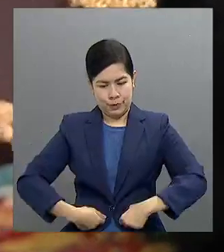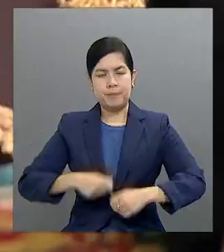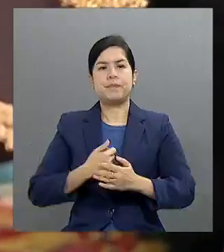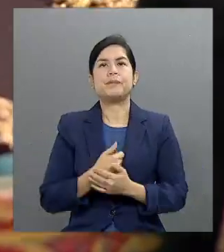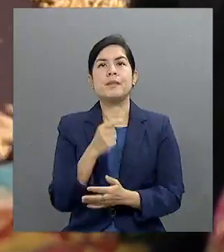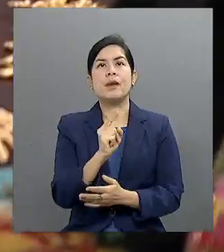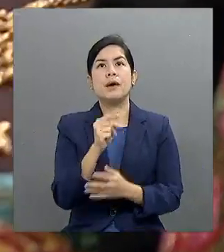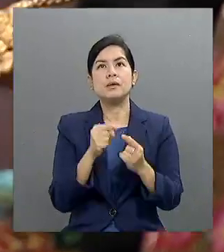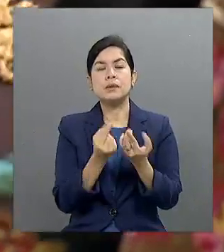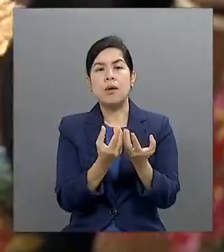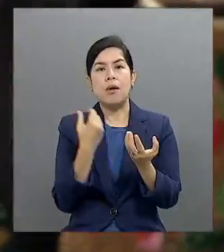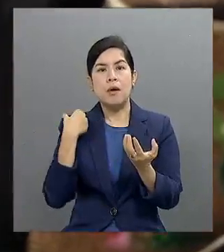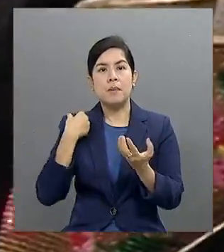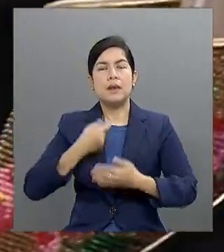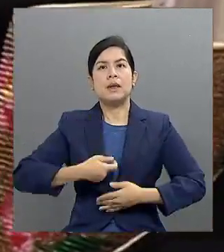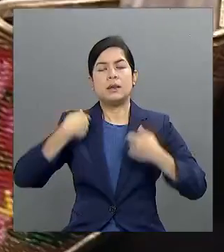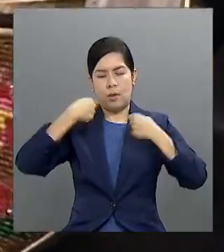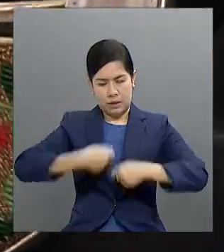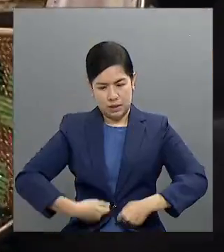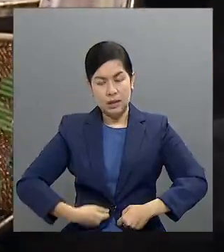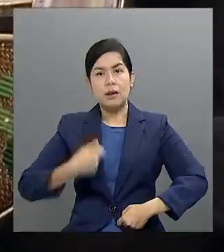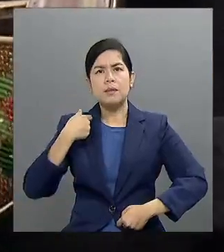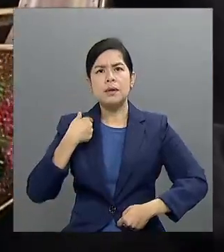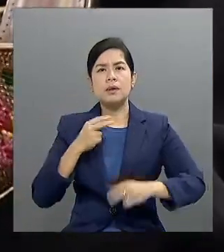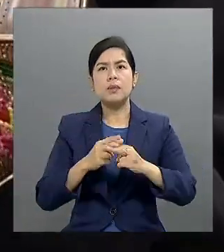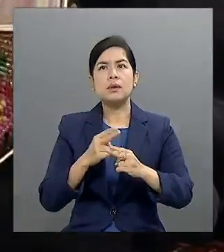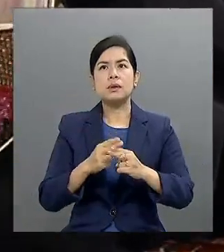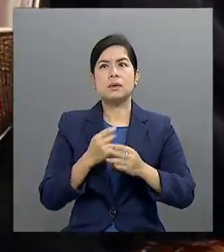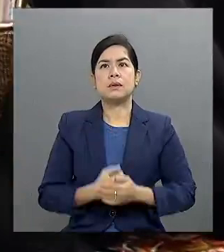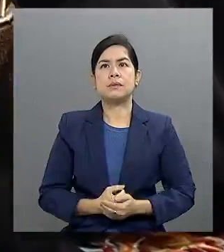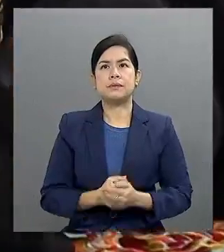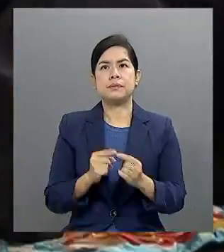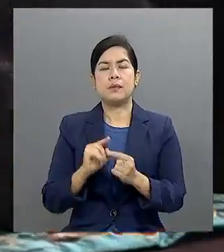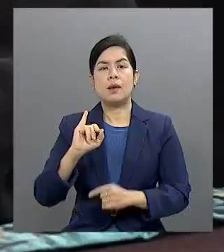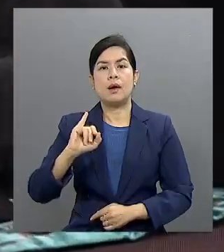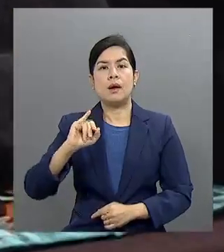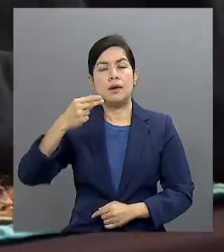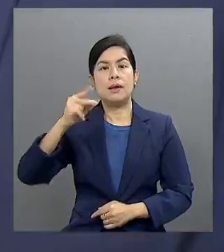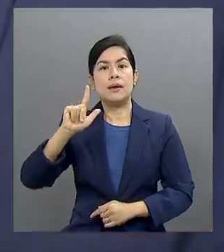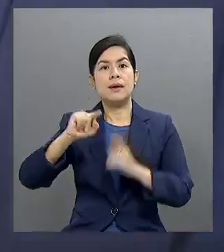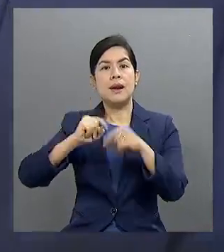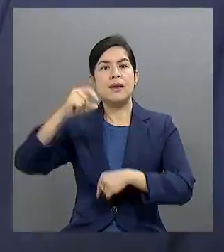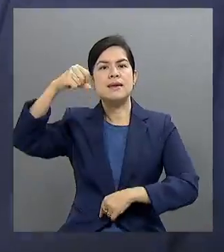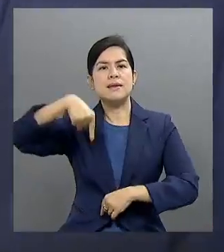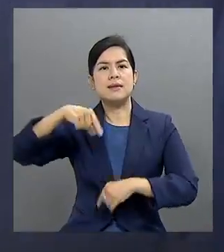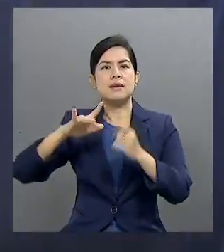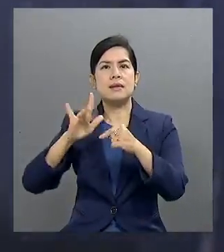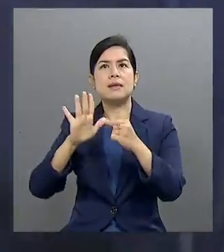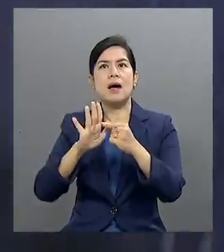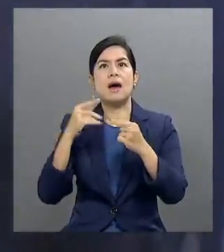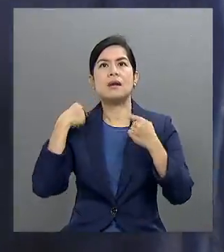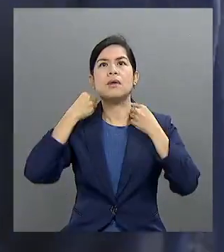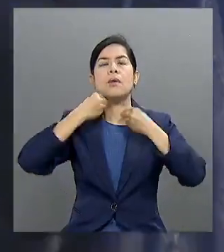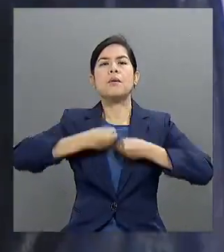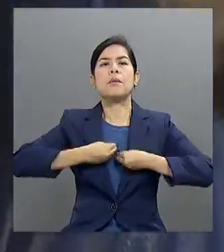ใส่เสื้อตัวใดตัวนี้ก่อนเราจะเรียกว่าเสื้อไหล่ซ้านะครับไหล่ซ้าก็คือคอตั้งแล้วก็มือจีบนะครับตอนเช้า